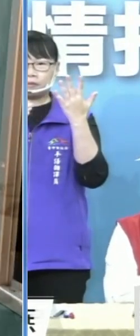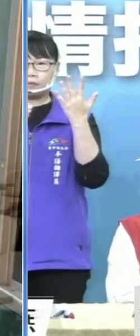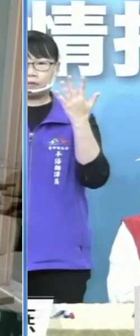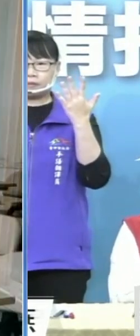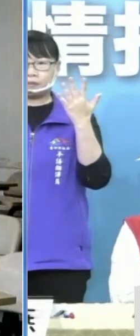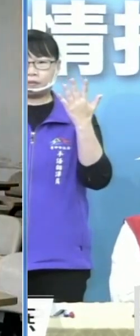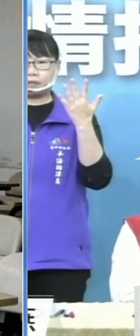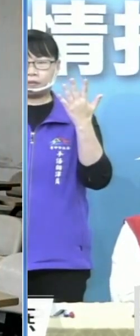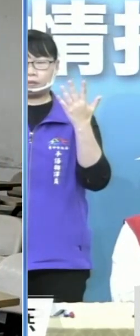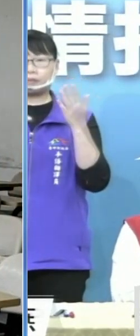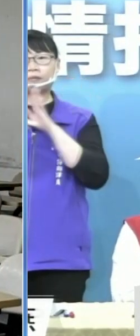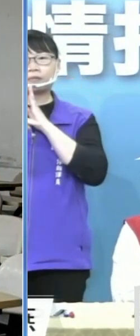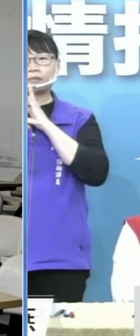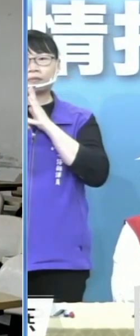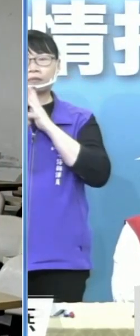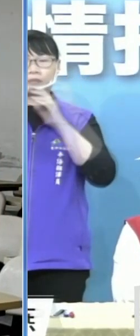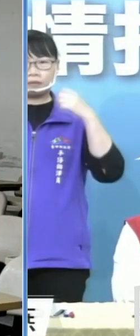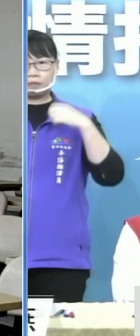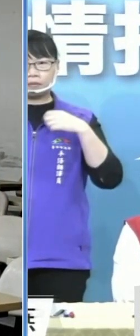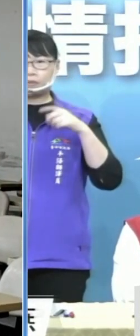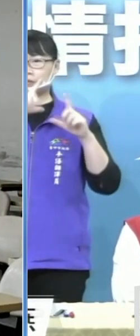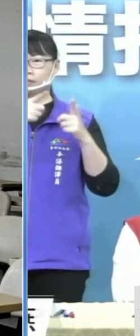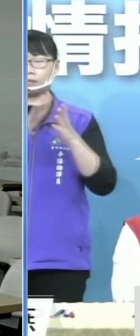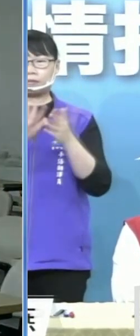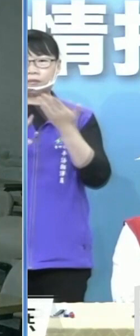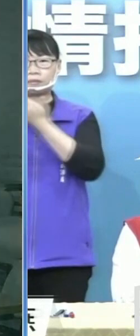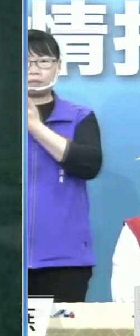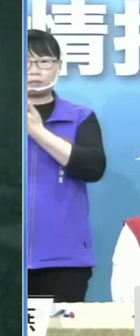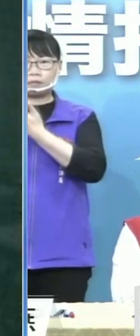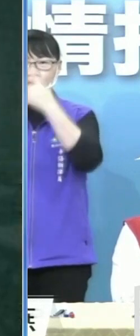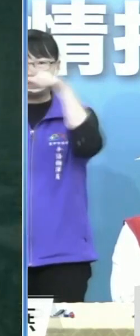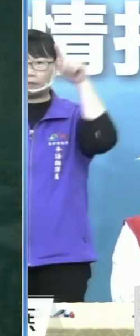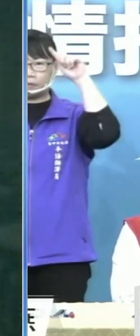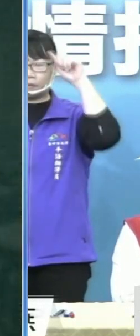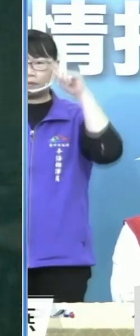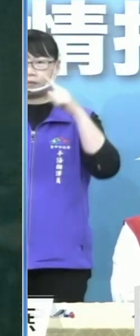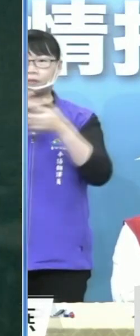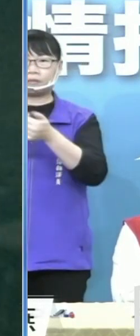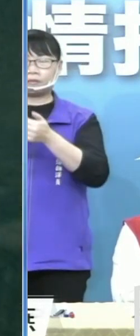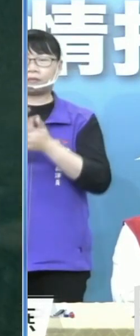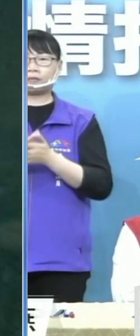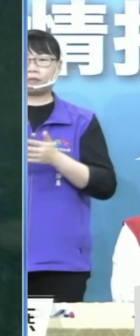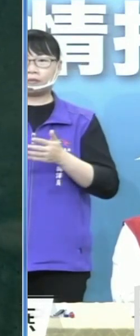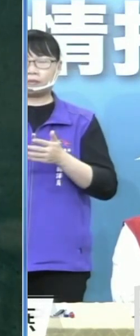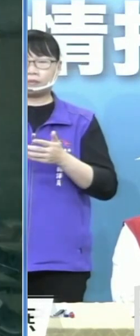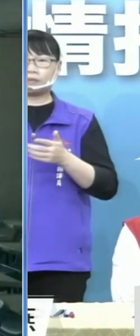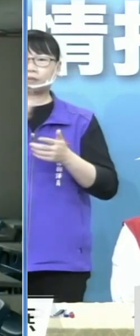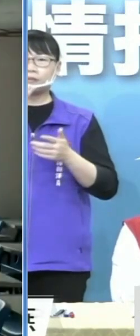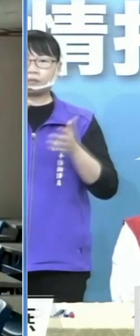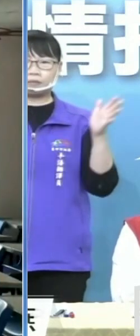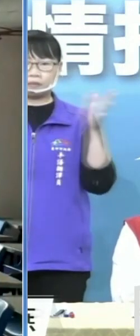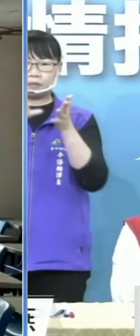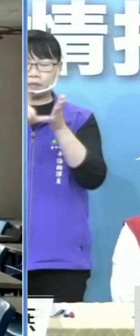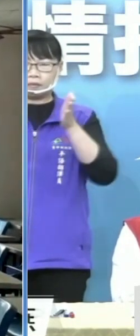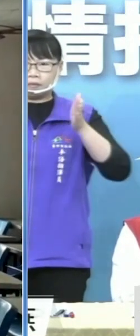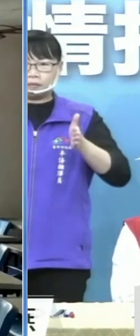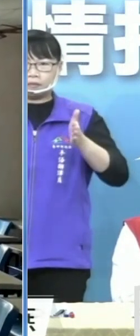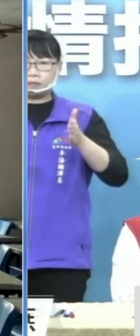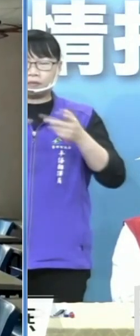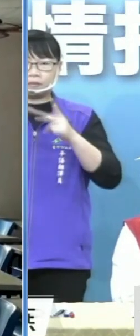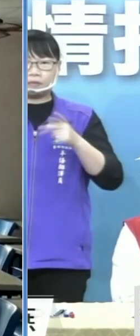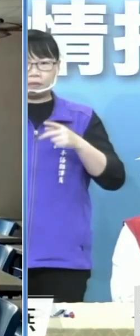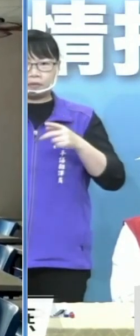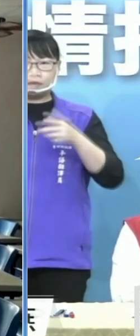是不是朝阳科大的学生，他是另外一所大学。不过当天同一个时段，他和朝阳